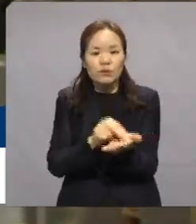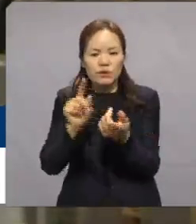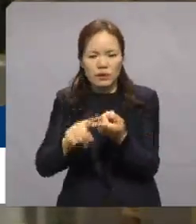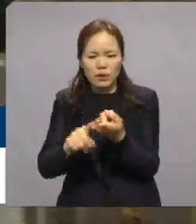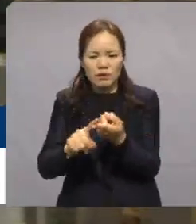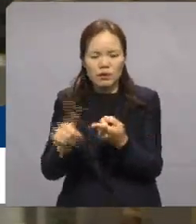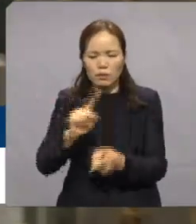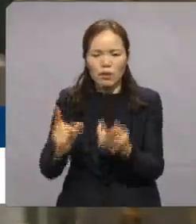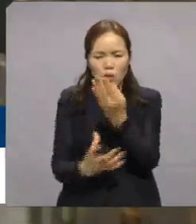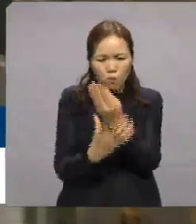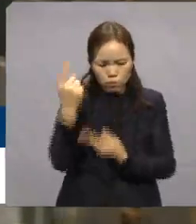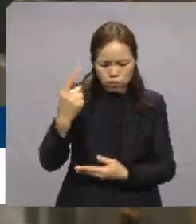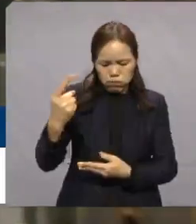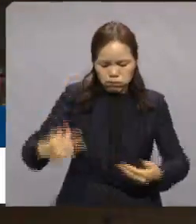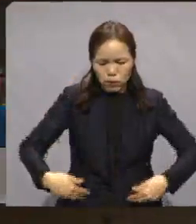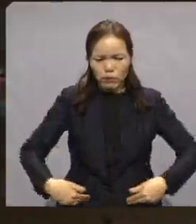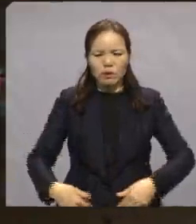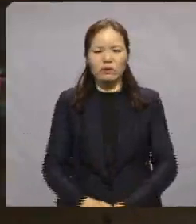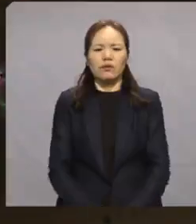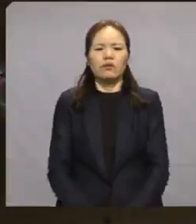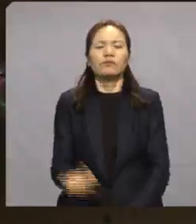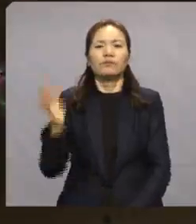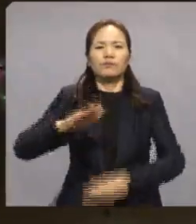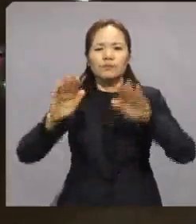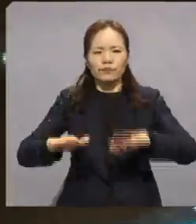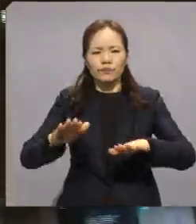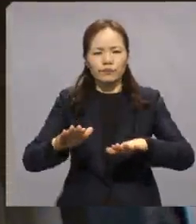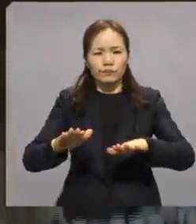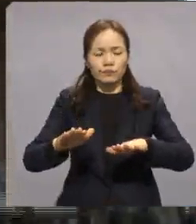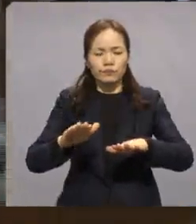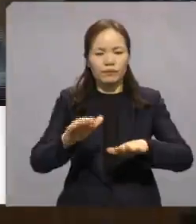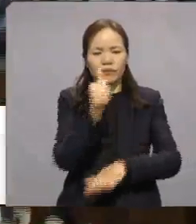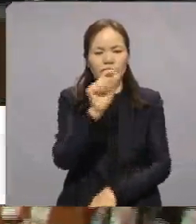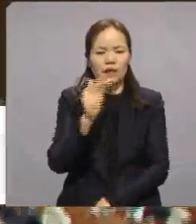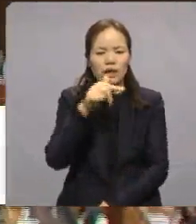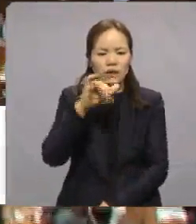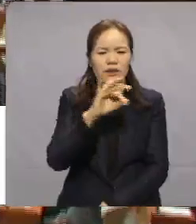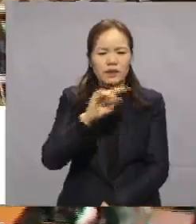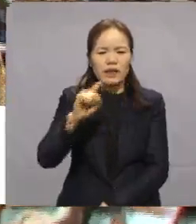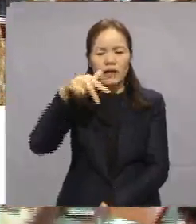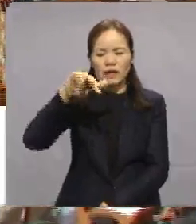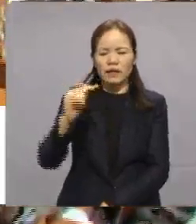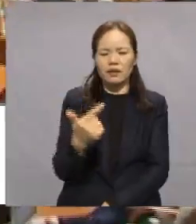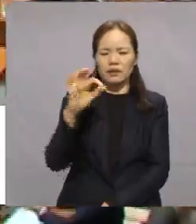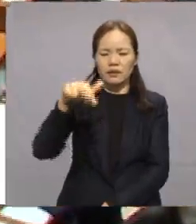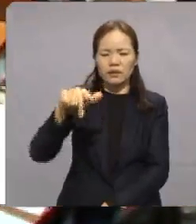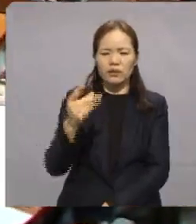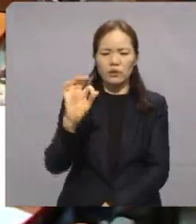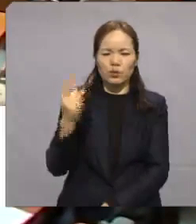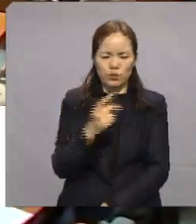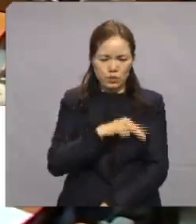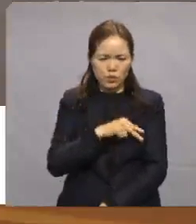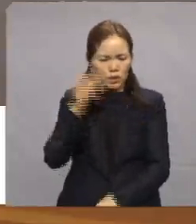대해서는 단을 대우러 갈 필요가 있다고 생각합니다. 하지만 오늘도 한지하, 진종호 의원이 탄핵 찬성 입장을 밝히는 등